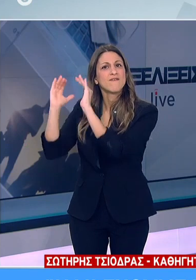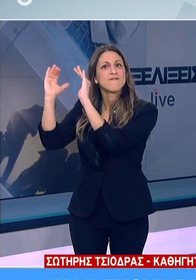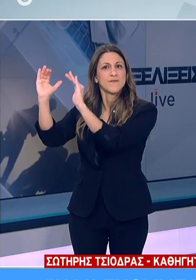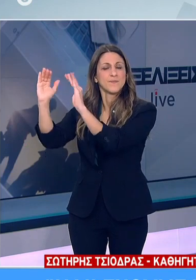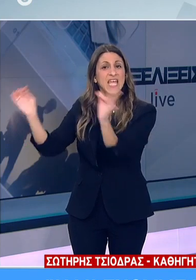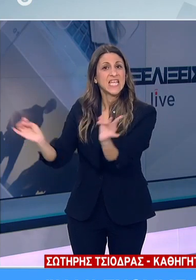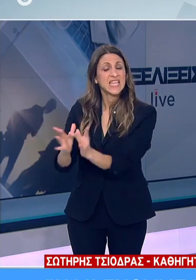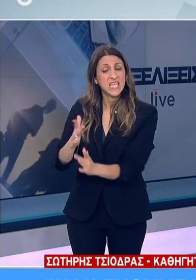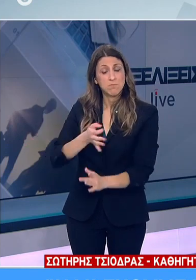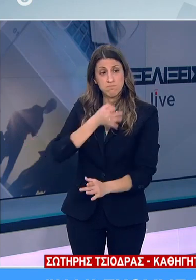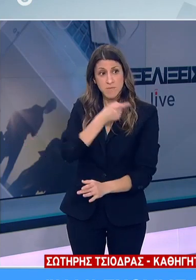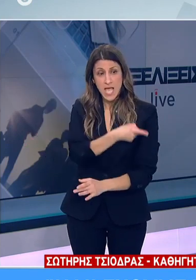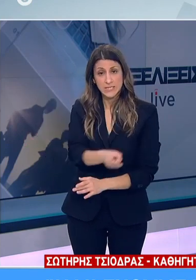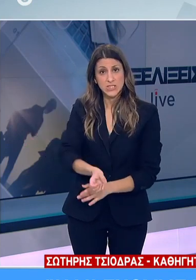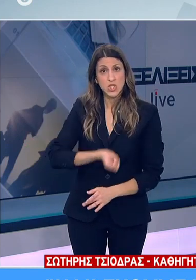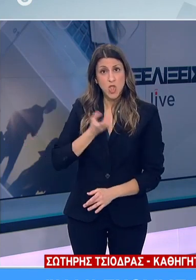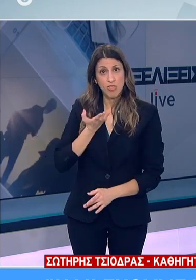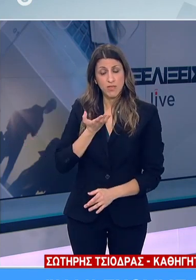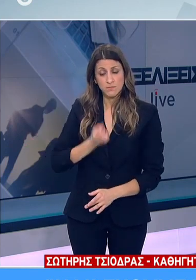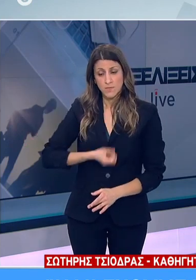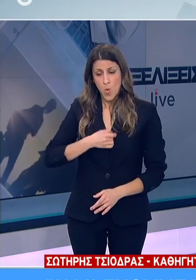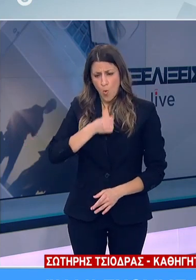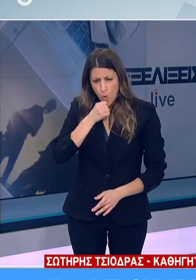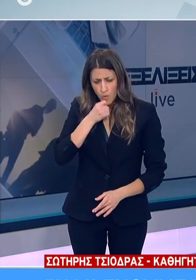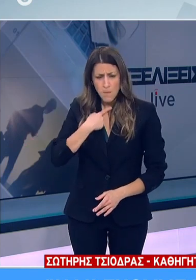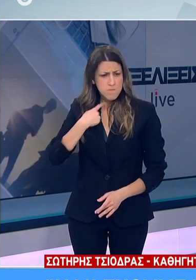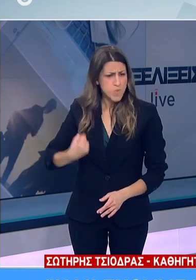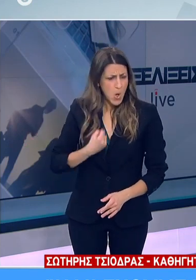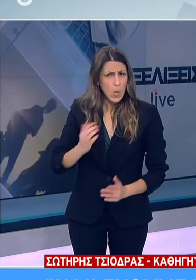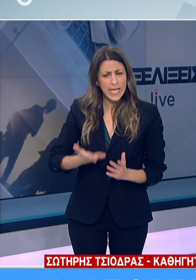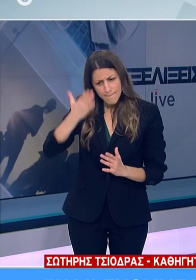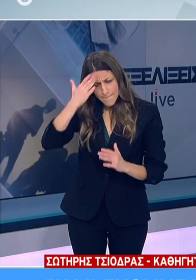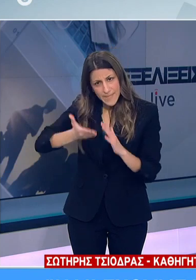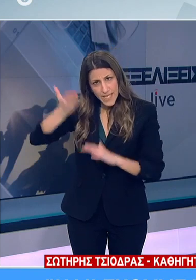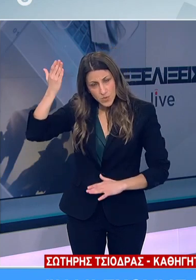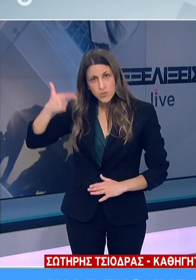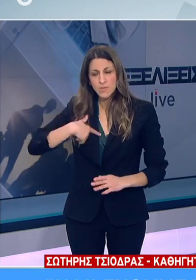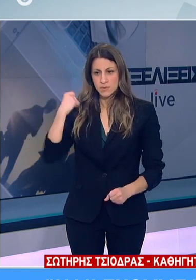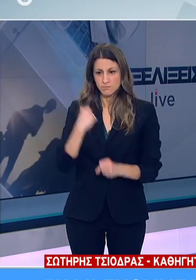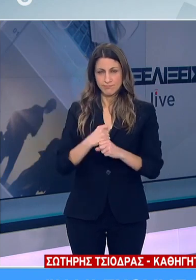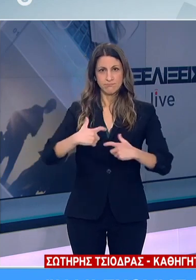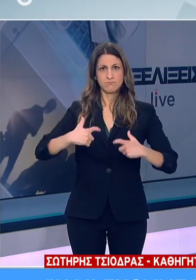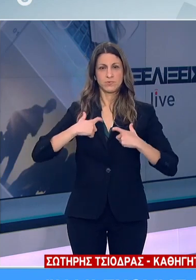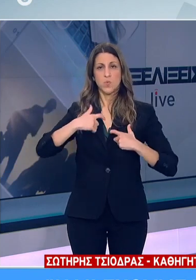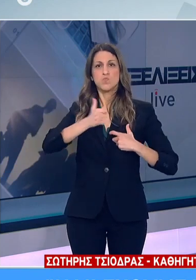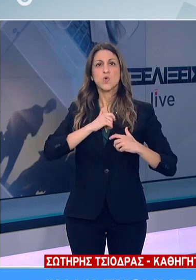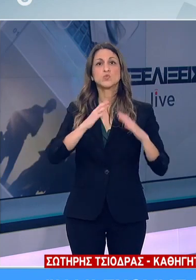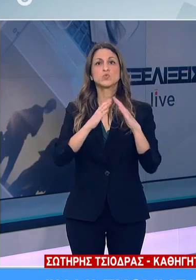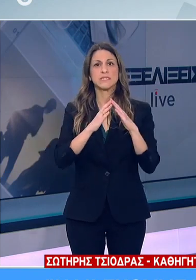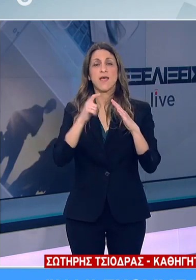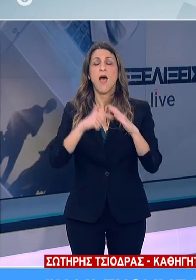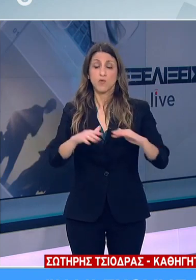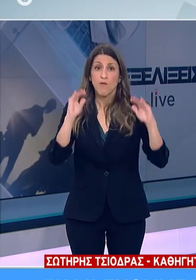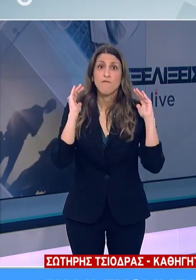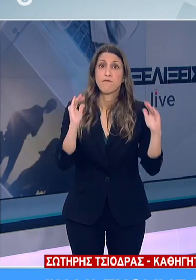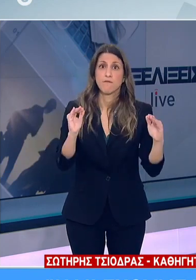να αισθάνεσαι ότι είσαι φορέας του ιού. Αυτό δεν καταργείται σαν μήνυμα. Ιδιαίτερα όσο παλεύουμε και με την άρση των μέτρων και η οδήποτε χαλάρωση μπορεί να